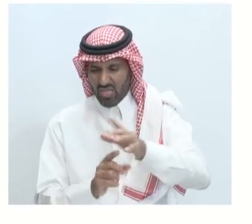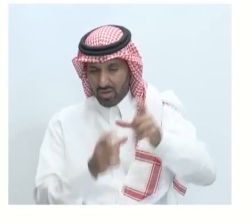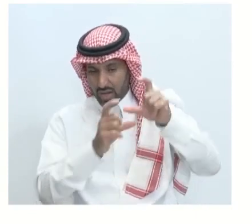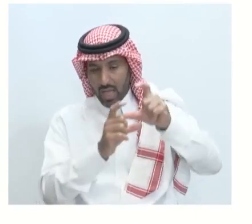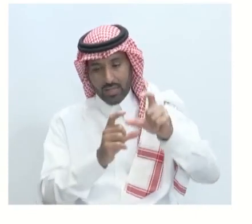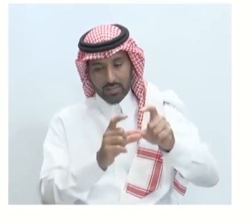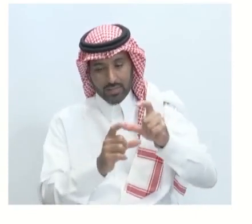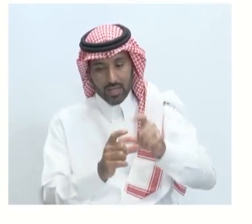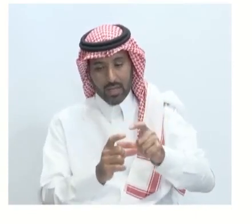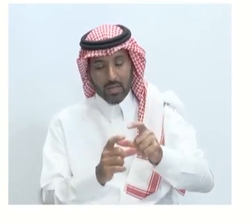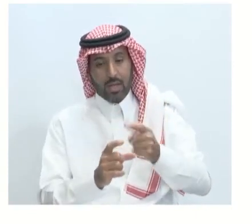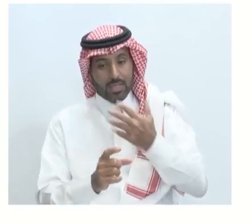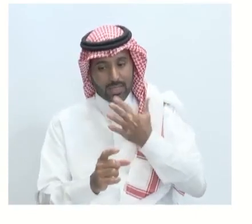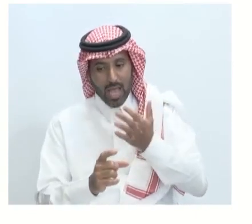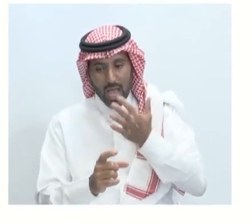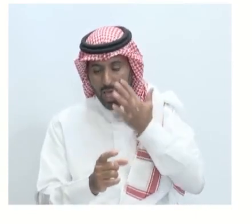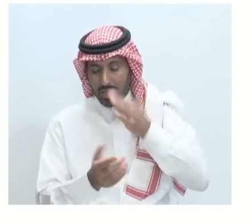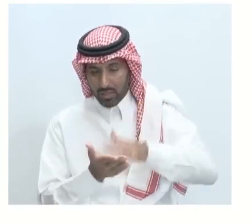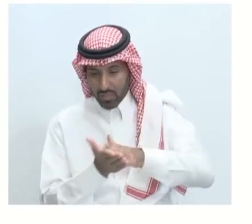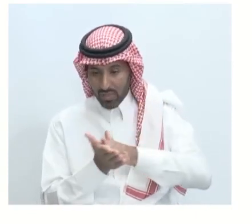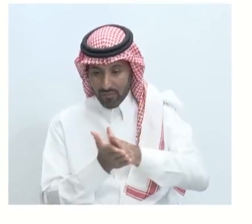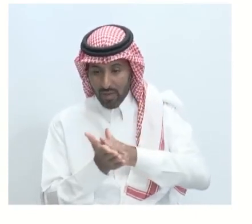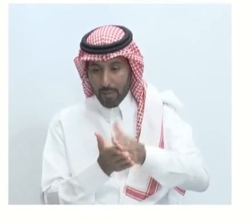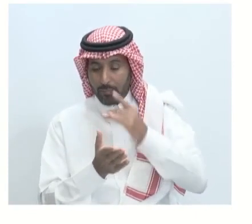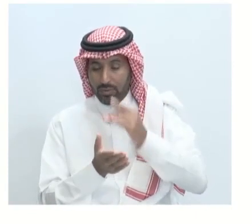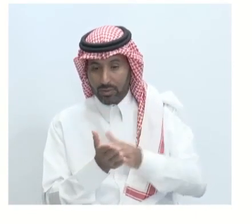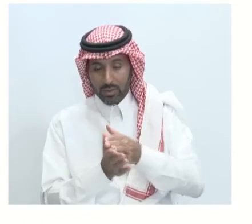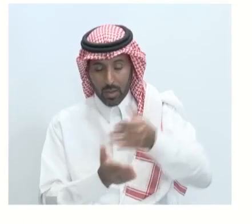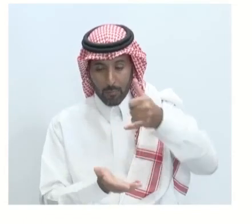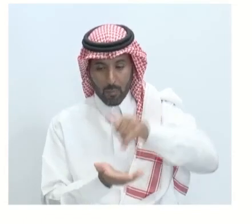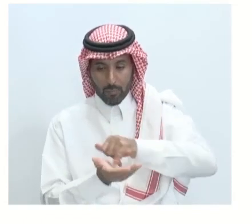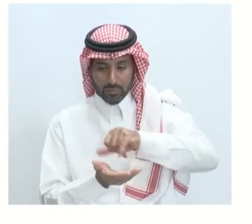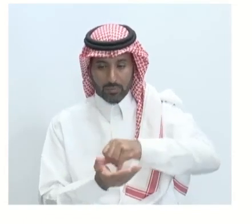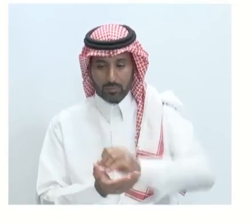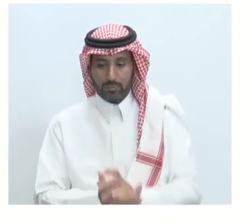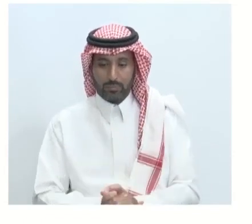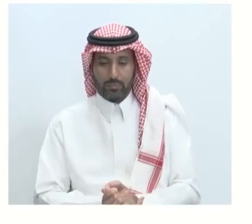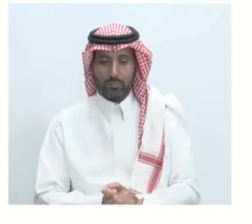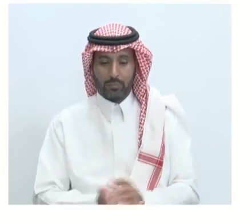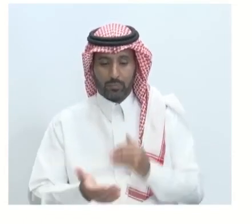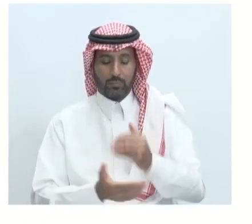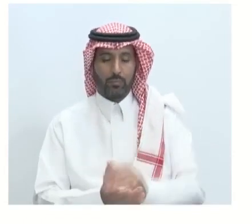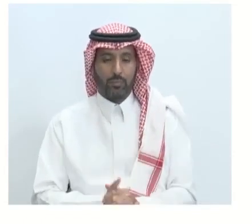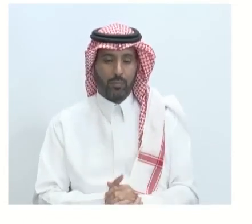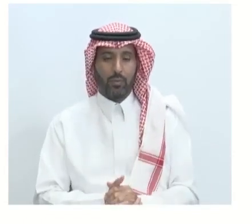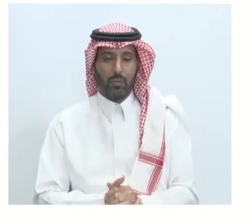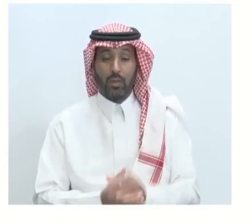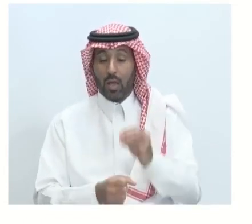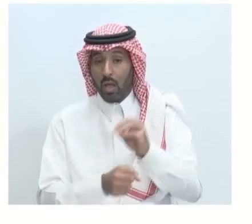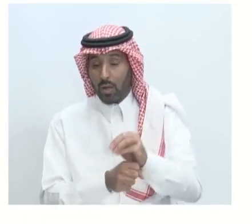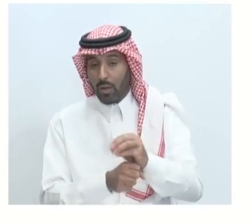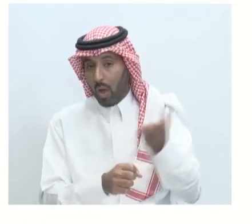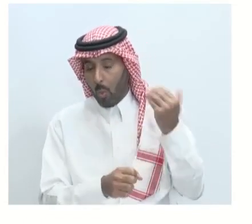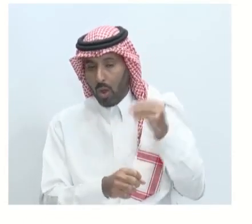صيانتها بتنظيفها بالكحول والماء المقطر ومع ذلك ذكرنا عزيزي